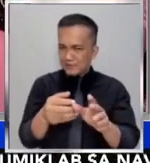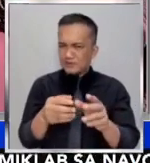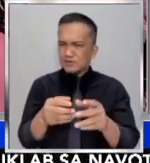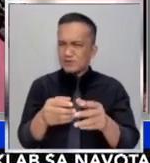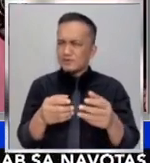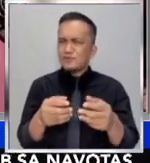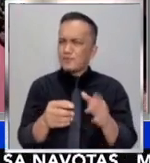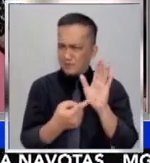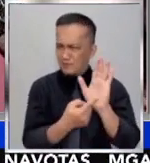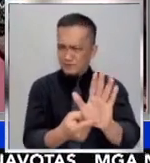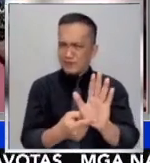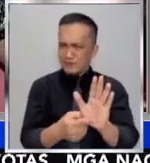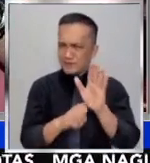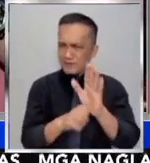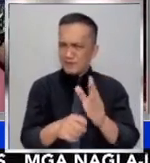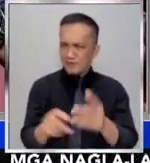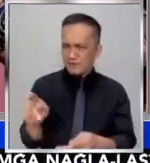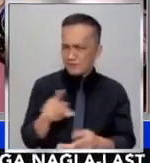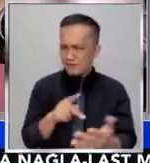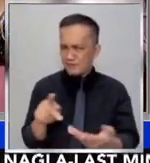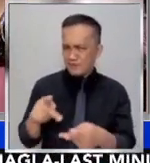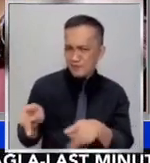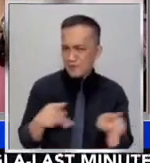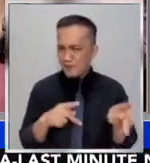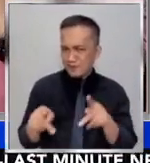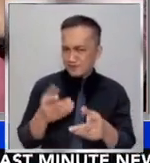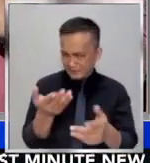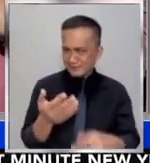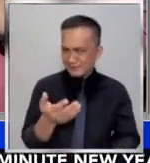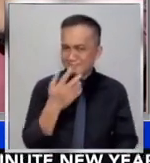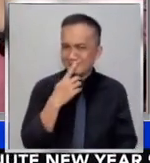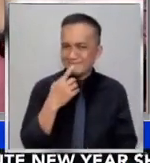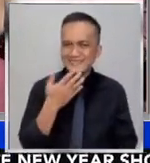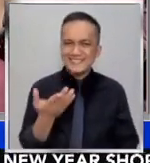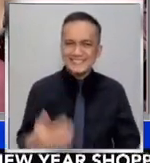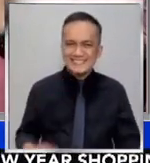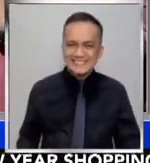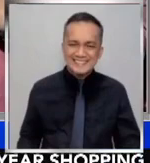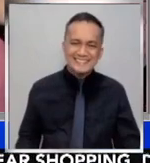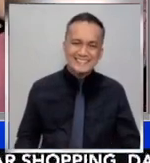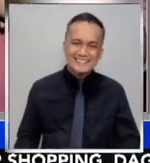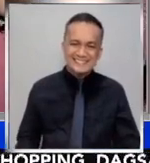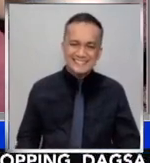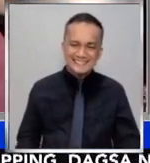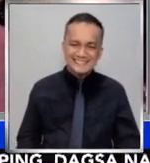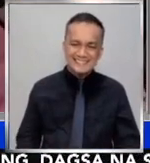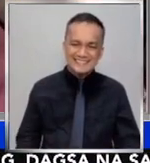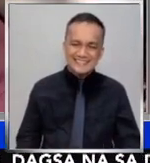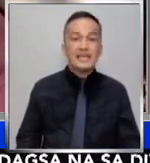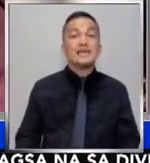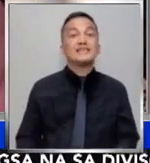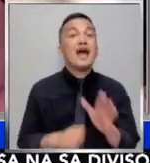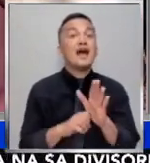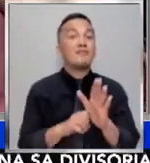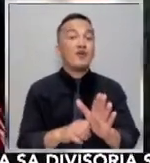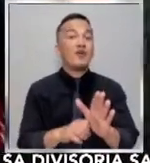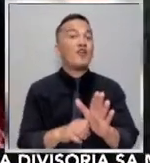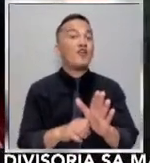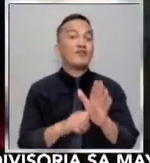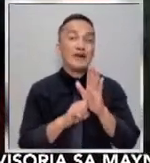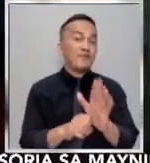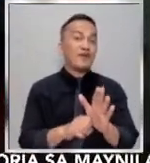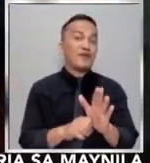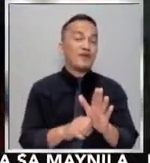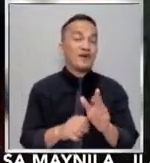performance mo. Sample. Performance sample ba, Ivan? Performance. Kamo?